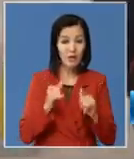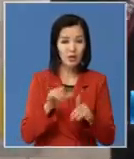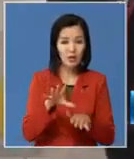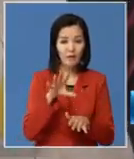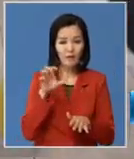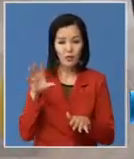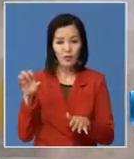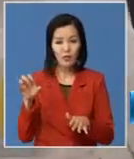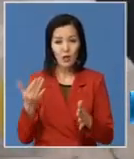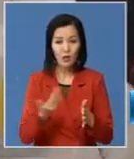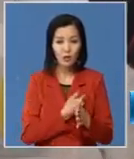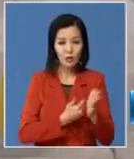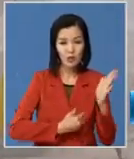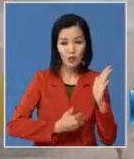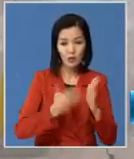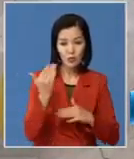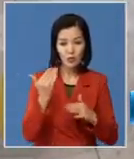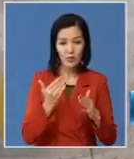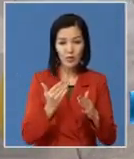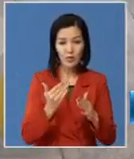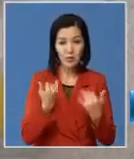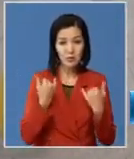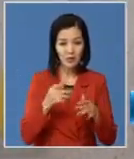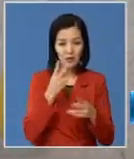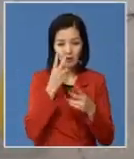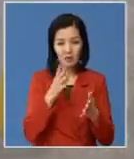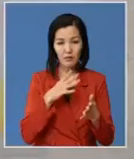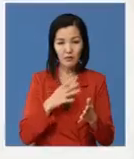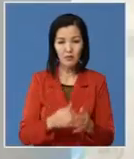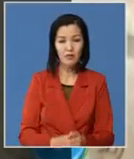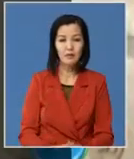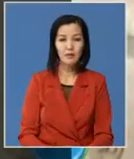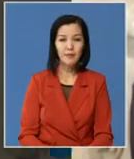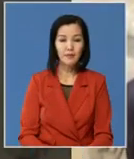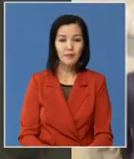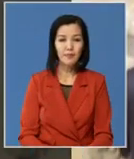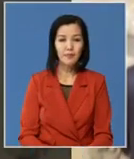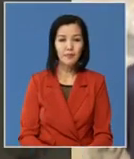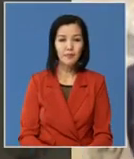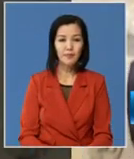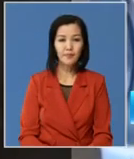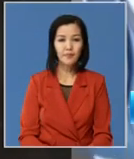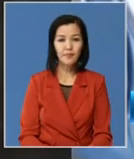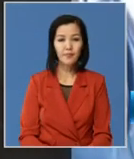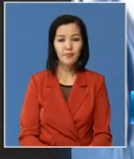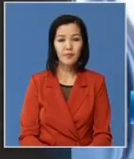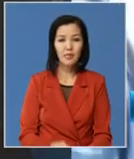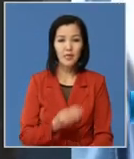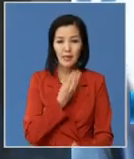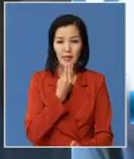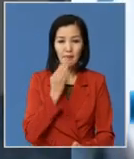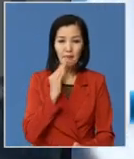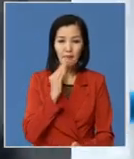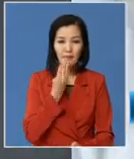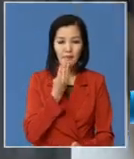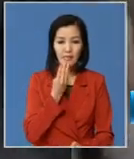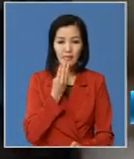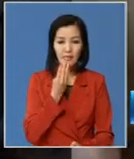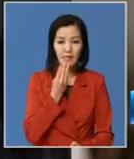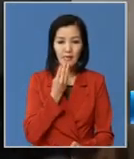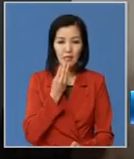да тележурналистиканың қазанында қайнады. Ақпараттық сараптамалық шарайына ақша бағдарламаларын жүргізді. Қатардағы тілші